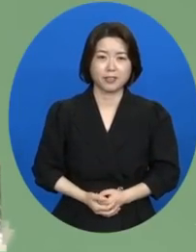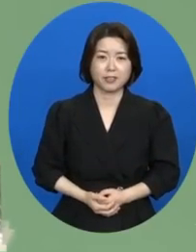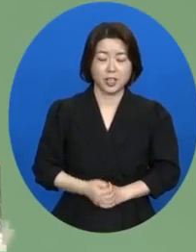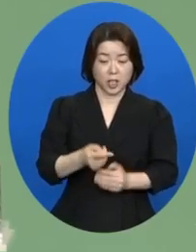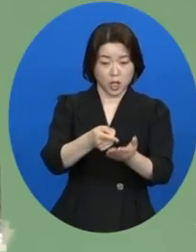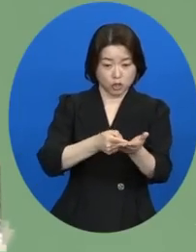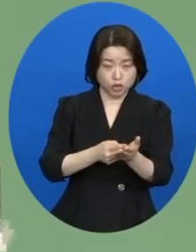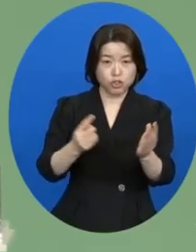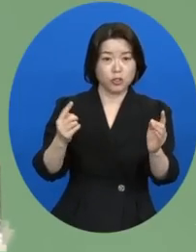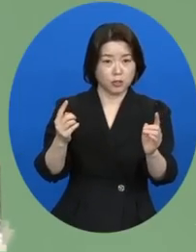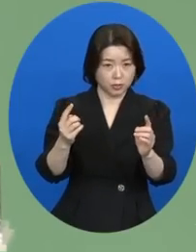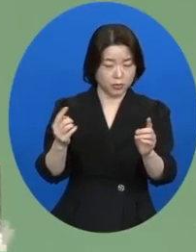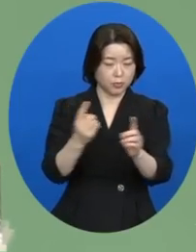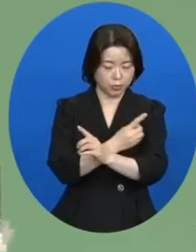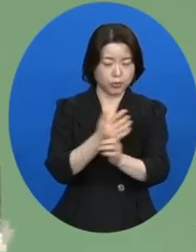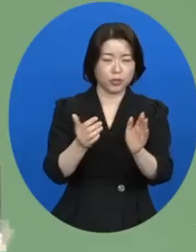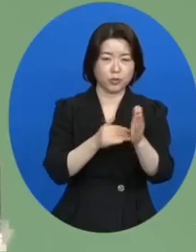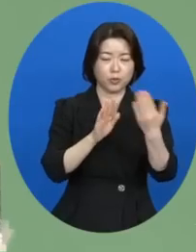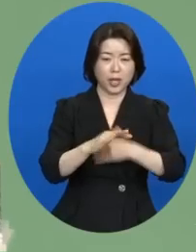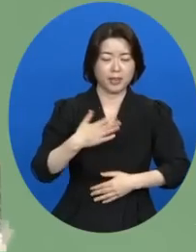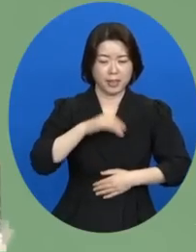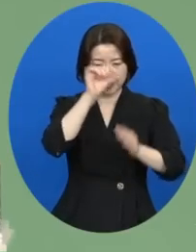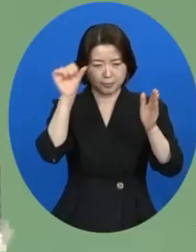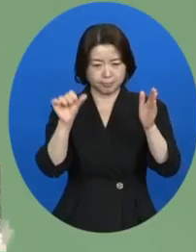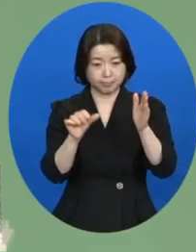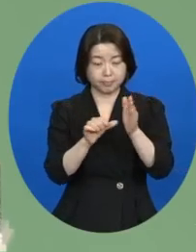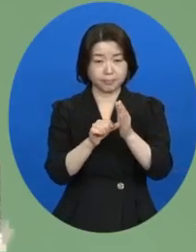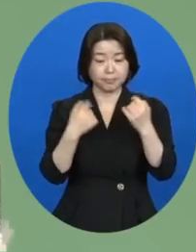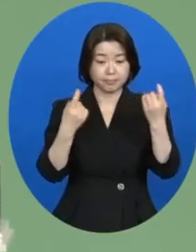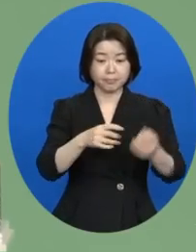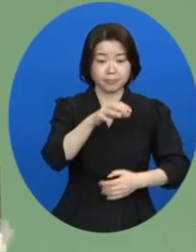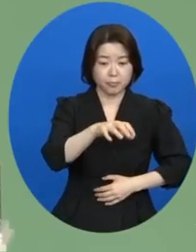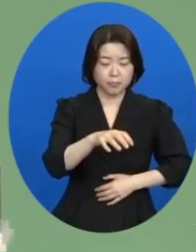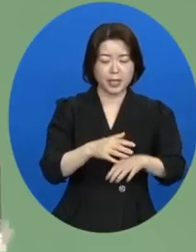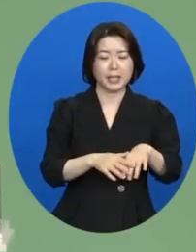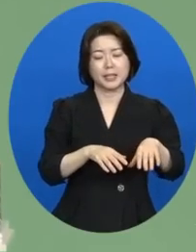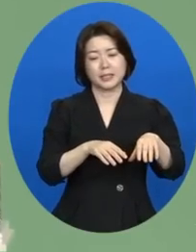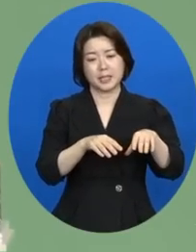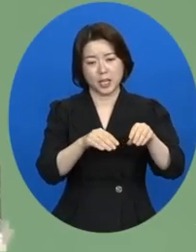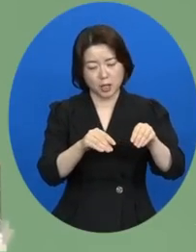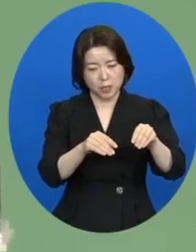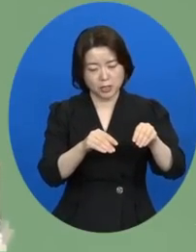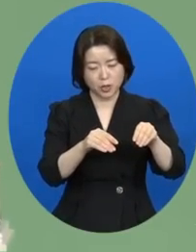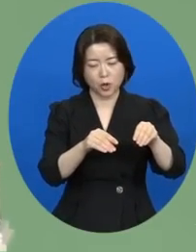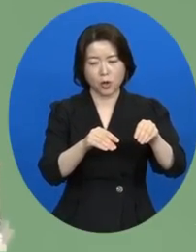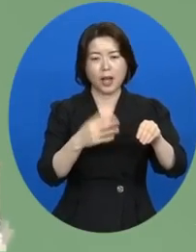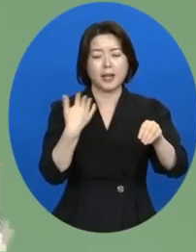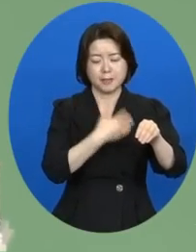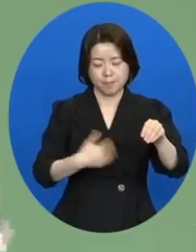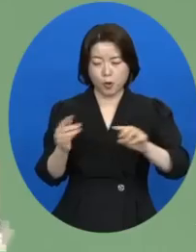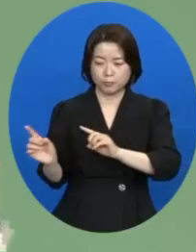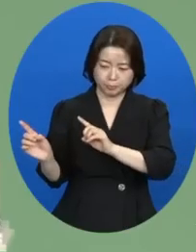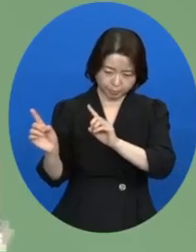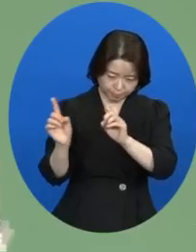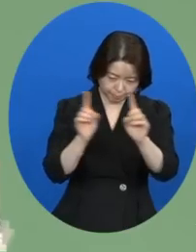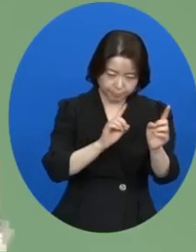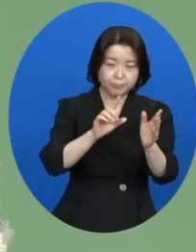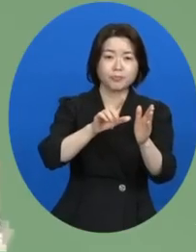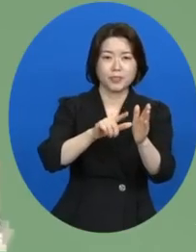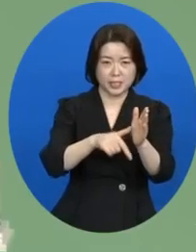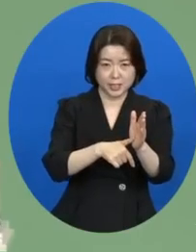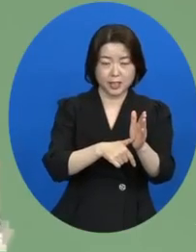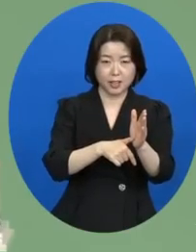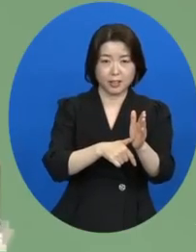수술을 받고 저의 인생의 여정 앞에 잠시 멈추어서 회복의 시간을 가지면서